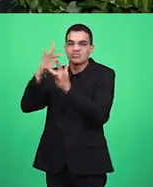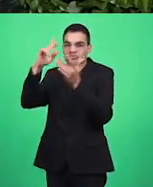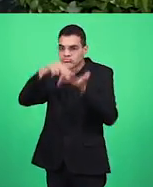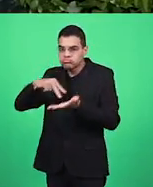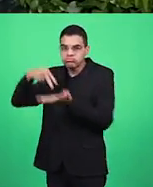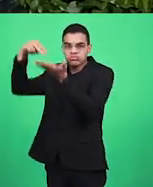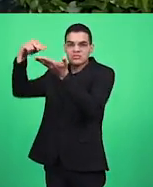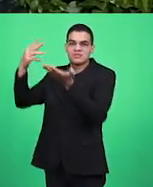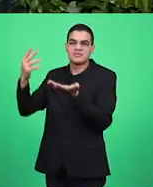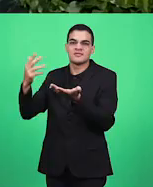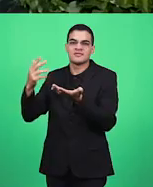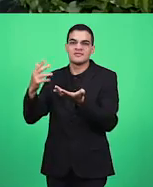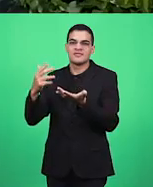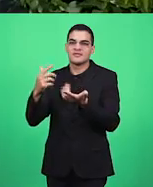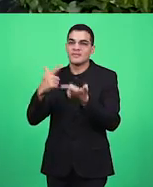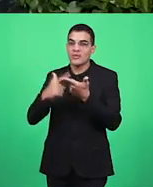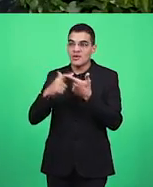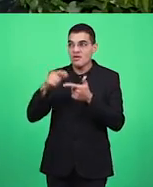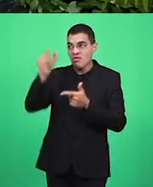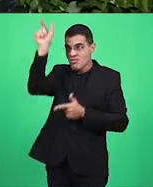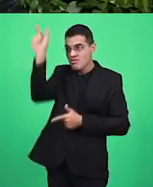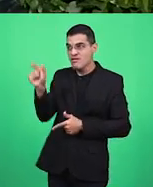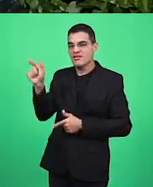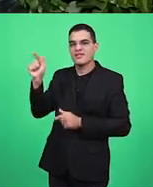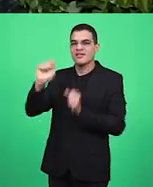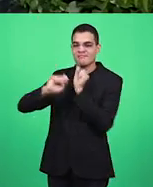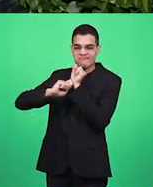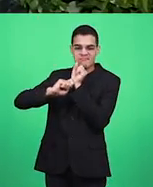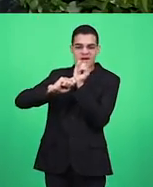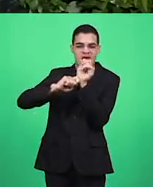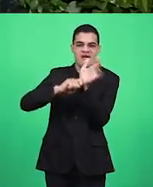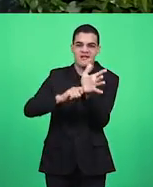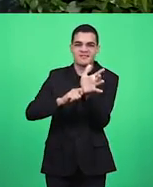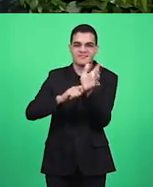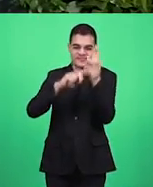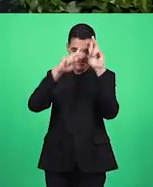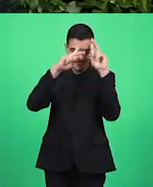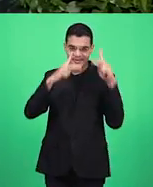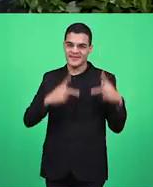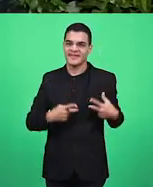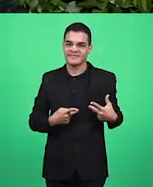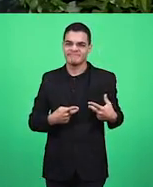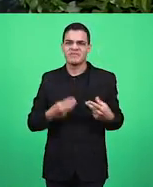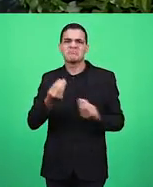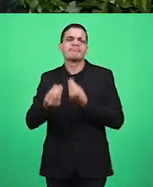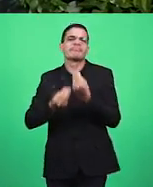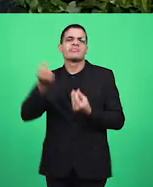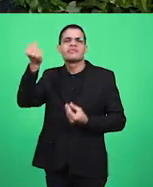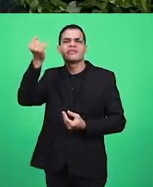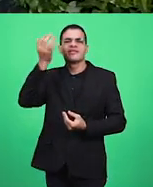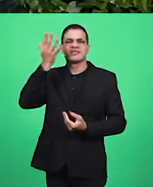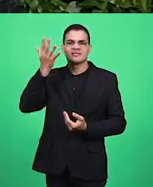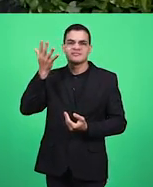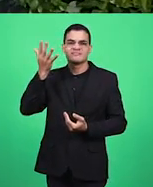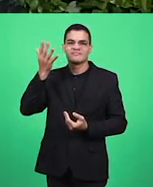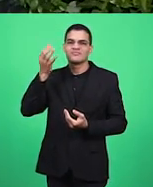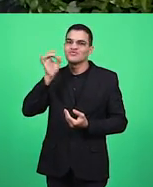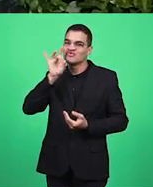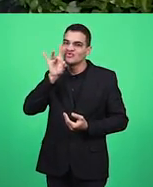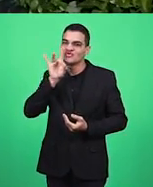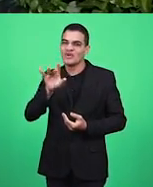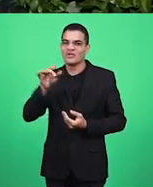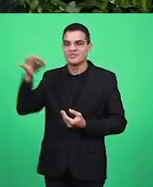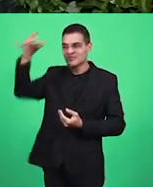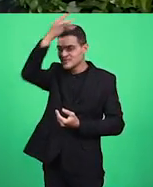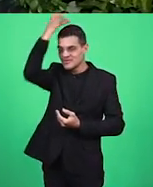Иисуса. Иисус воскресший – это откровение. Он должен открыться человеку. Это откровение через